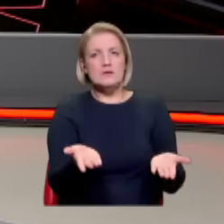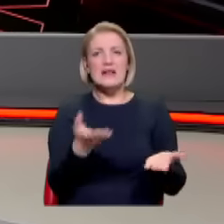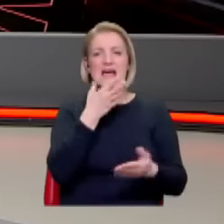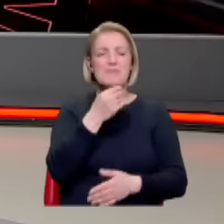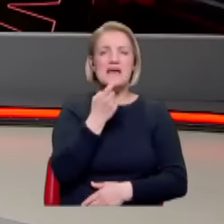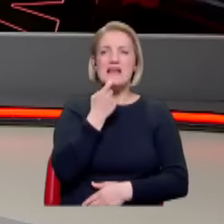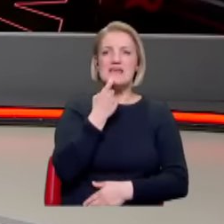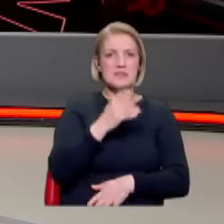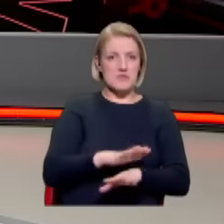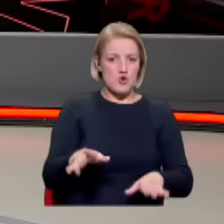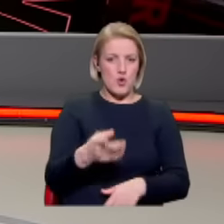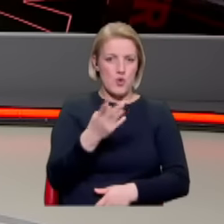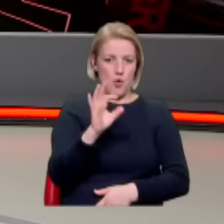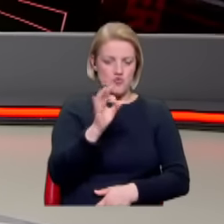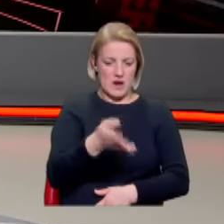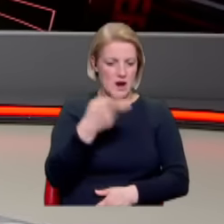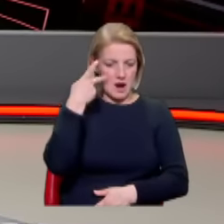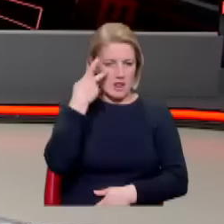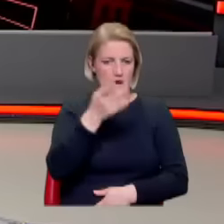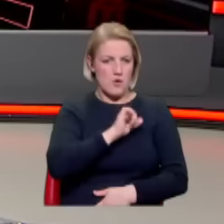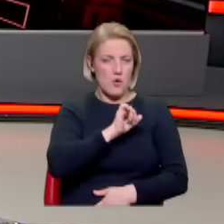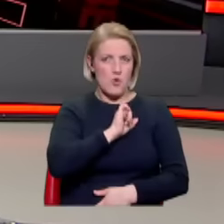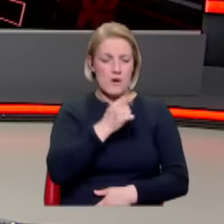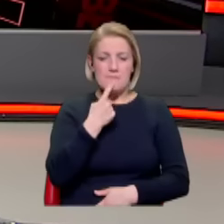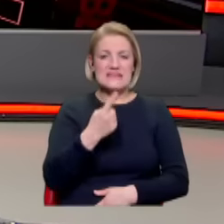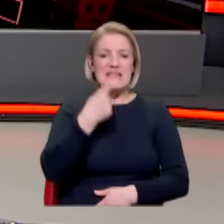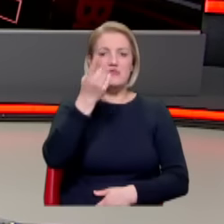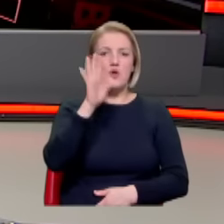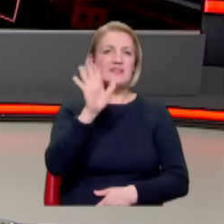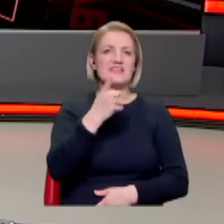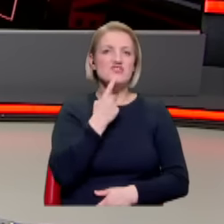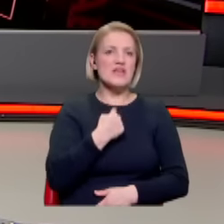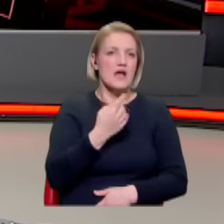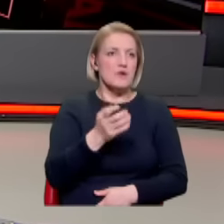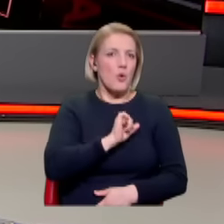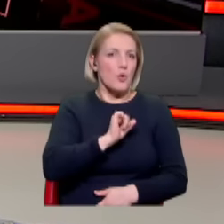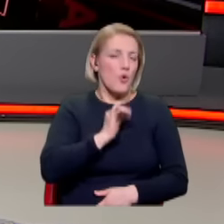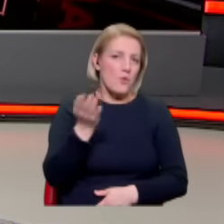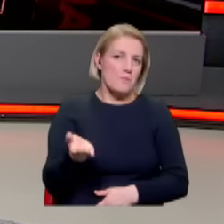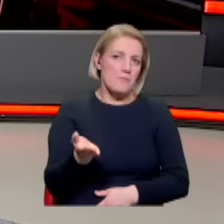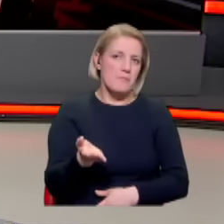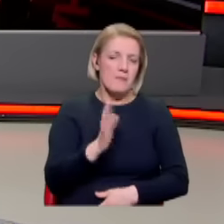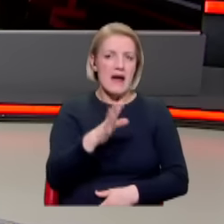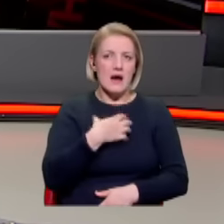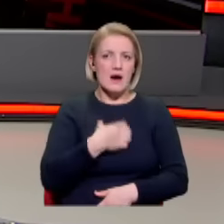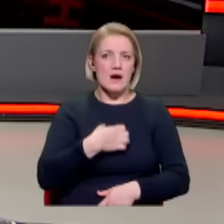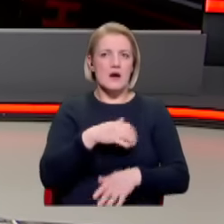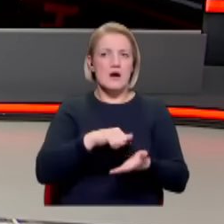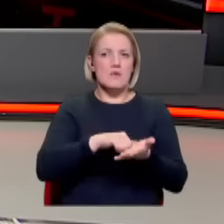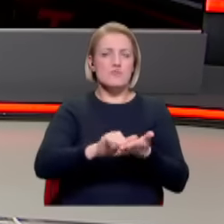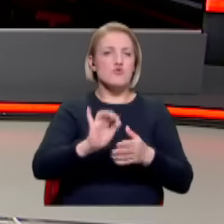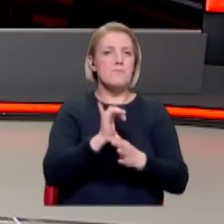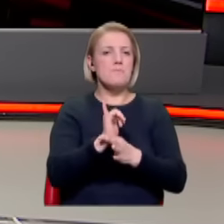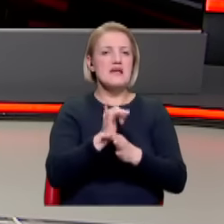Emekliler yılı bak bitiyor. Bak korkuyoruz artık seneye ne diyecekler, ne yılı diyecekler. Herkes tedirgin. Bütün